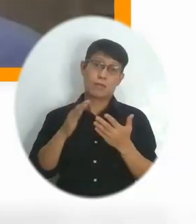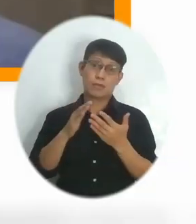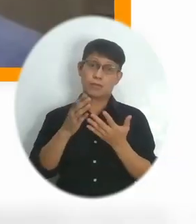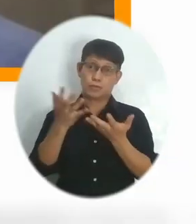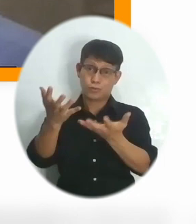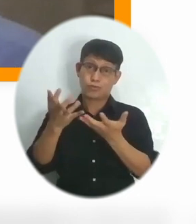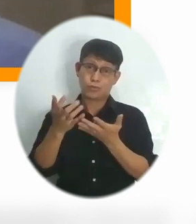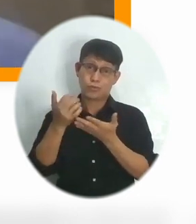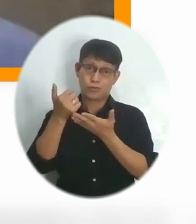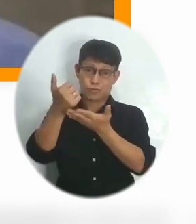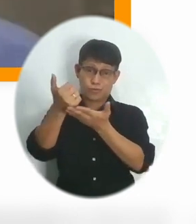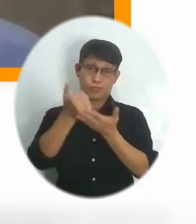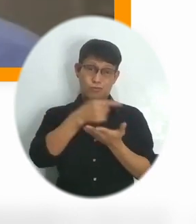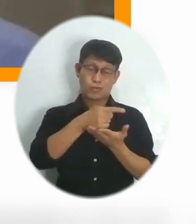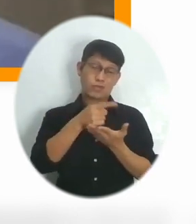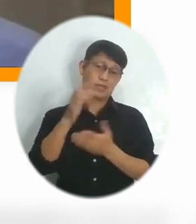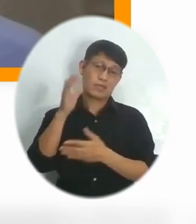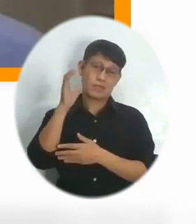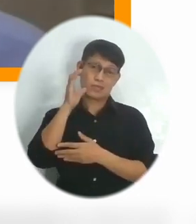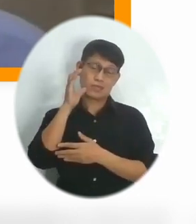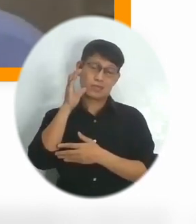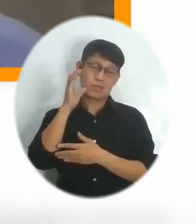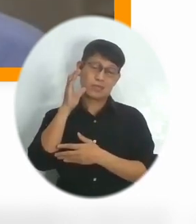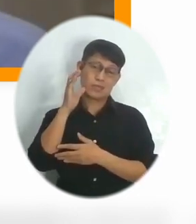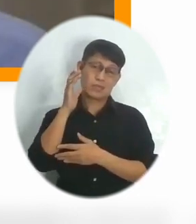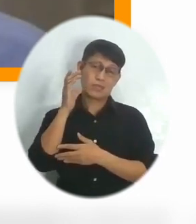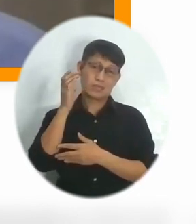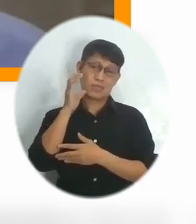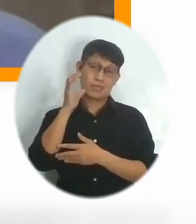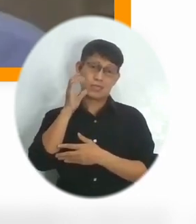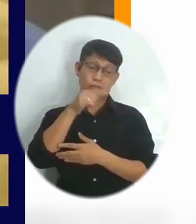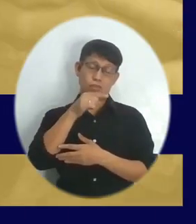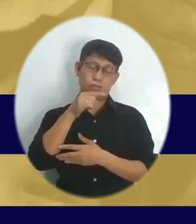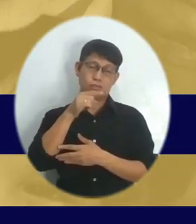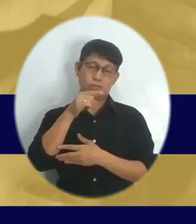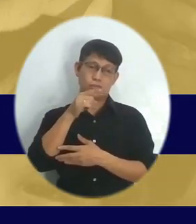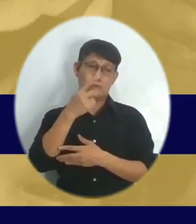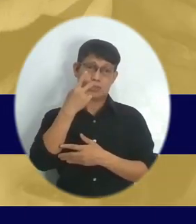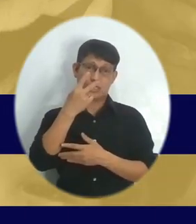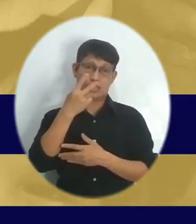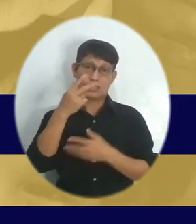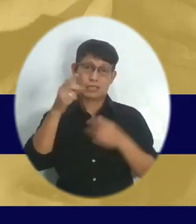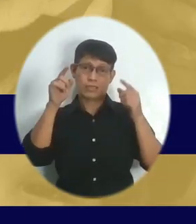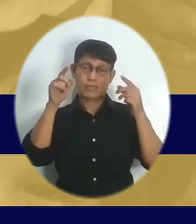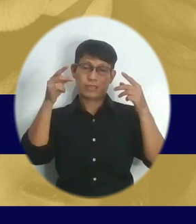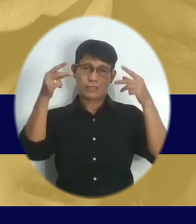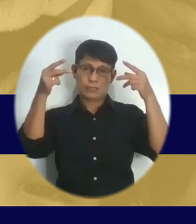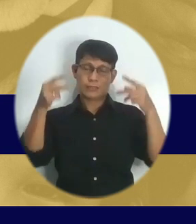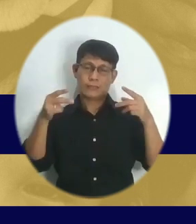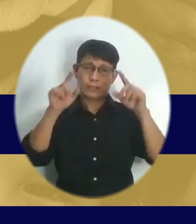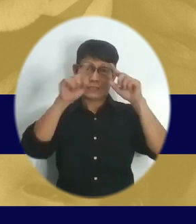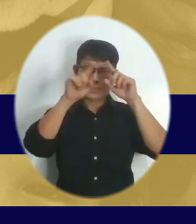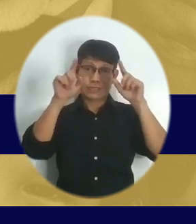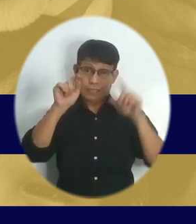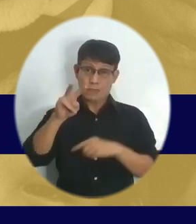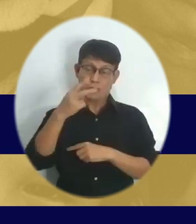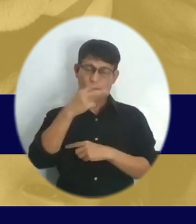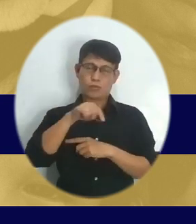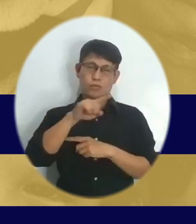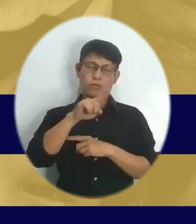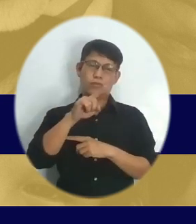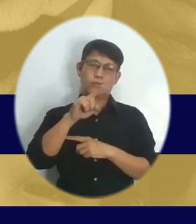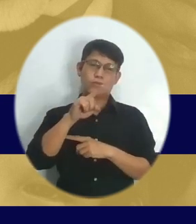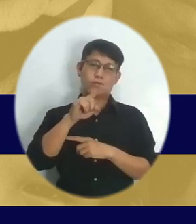Para summarize, tumulong kay Cass Andre Valentin. Nasa screen ninyo ang ating mga bank accounts. Pwede rin